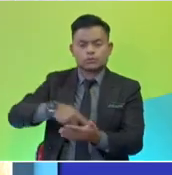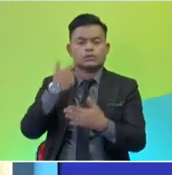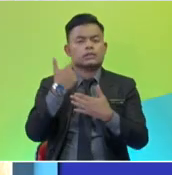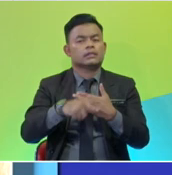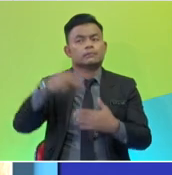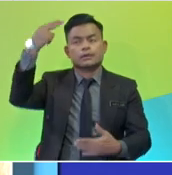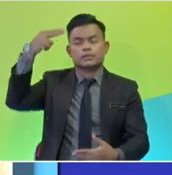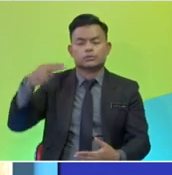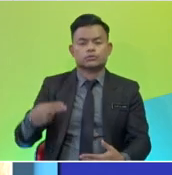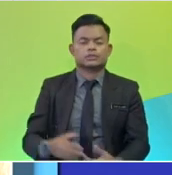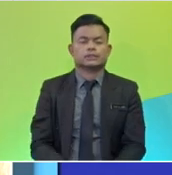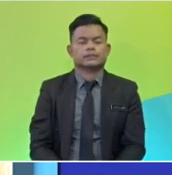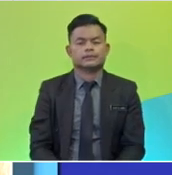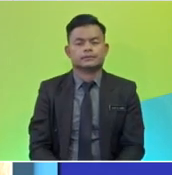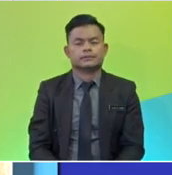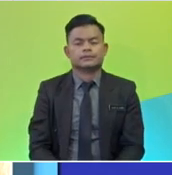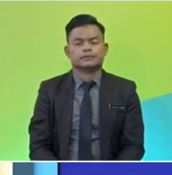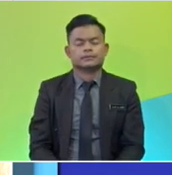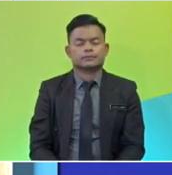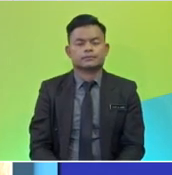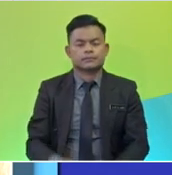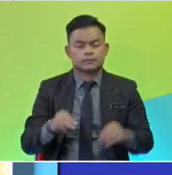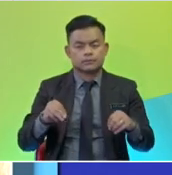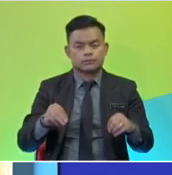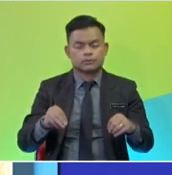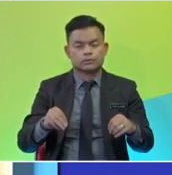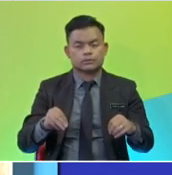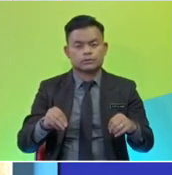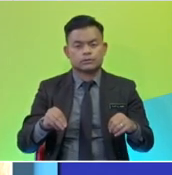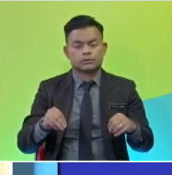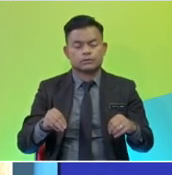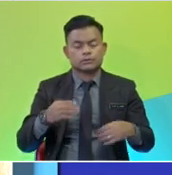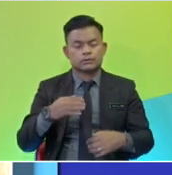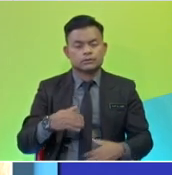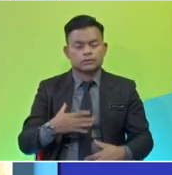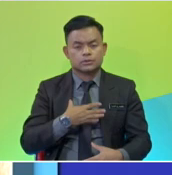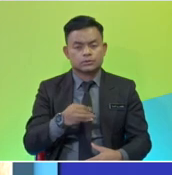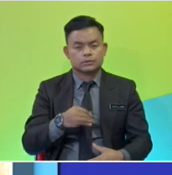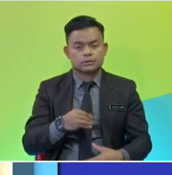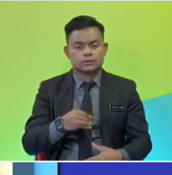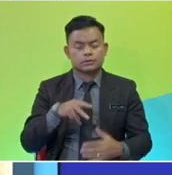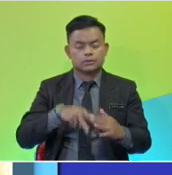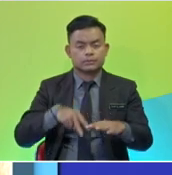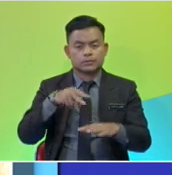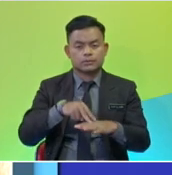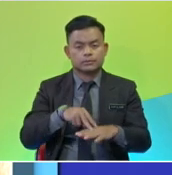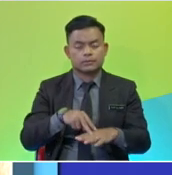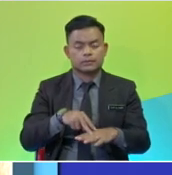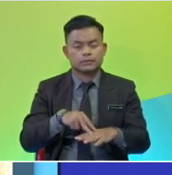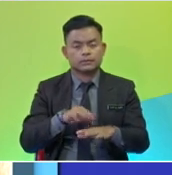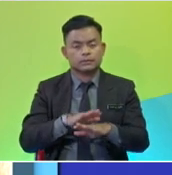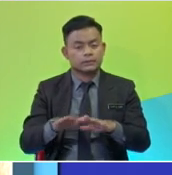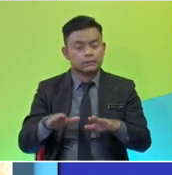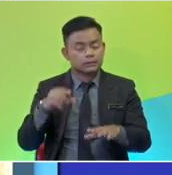kanpas hujan okey murid-murid mesti dia suka lompat-lompat lompatlompat lompat-lompat tapi dia orang tak sedar bahaya yang